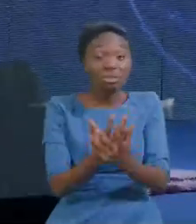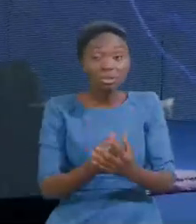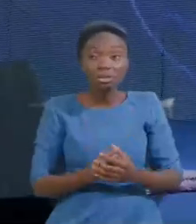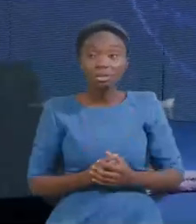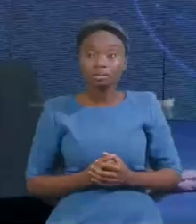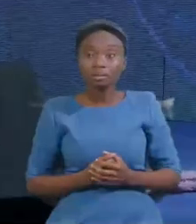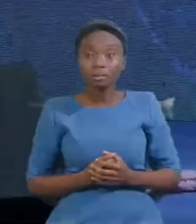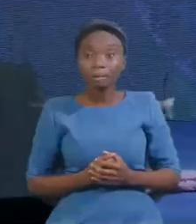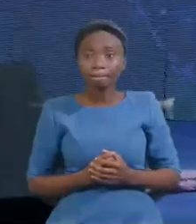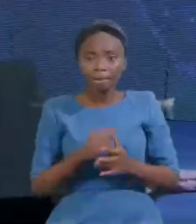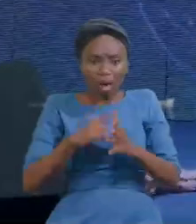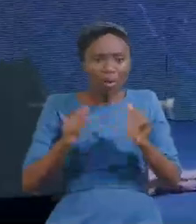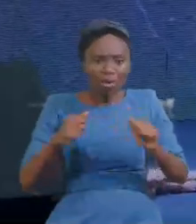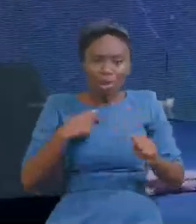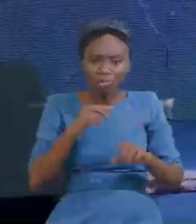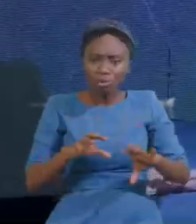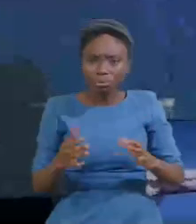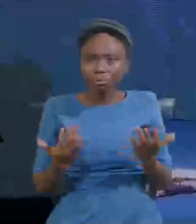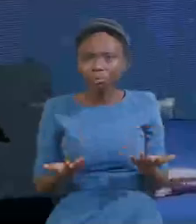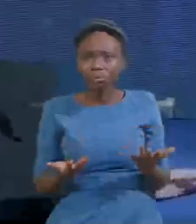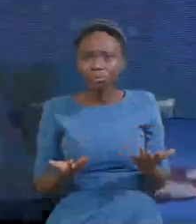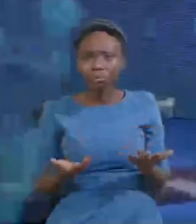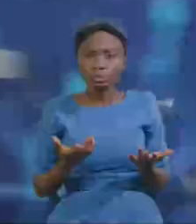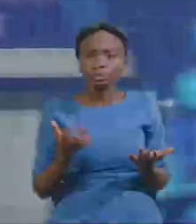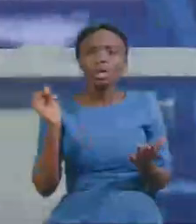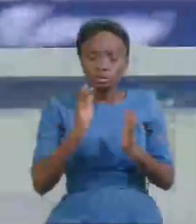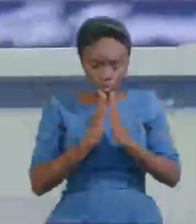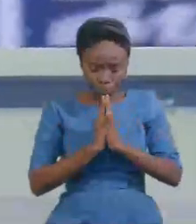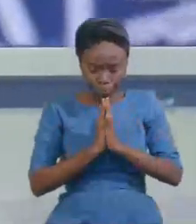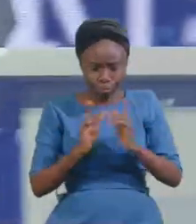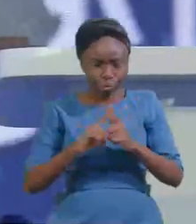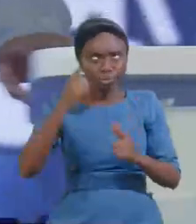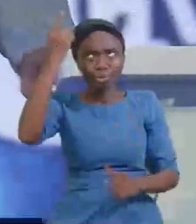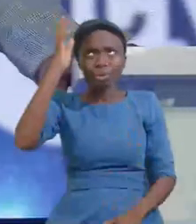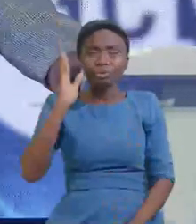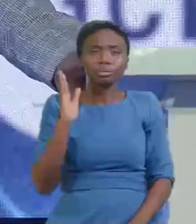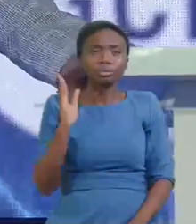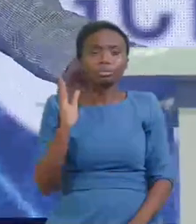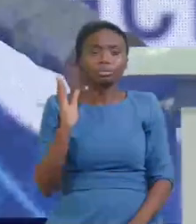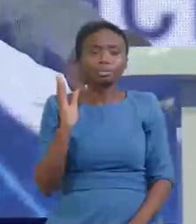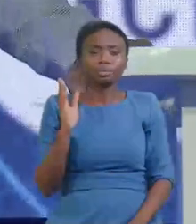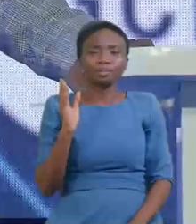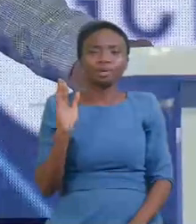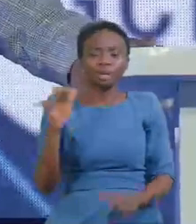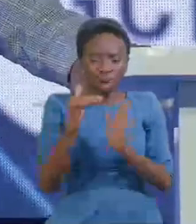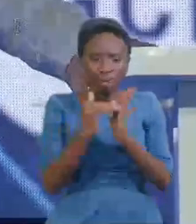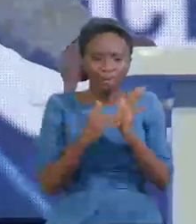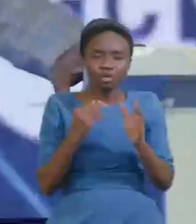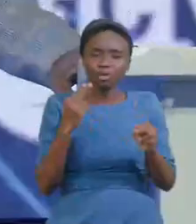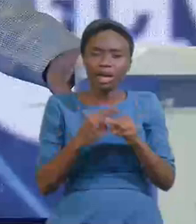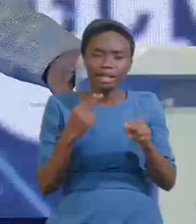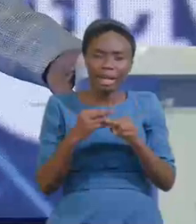péchés, à notre esclavage? Qu'est-ce qu'il faut faire? Ils ont crié à